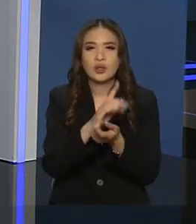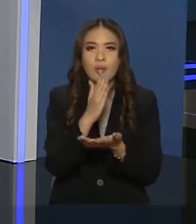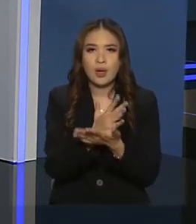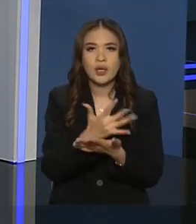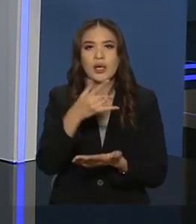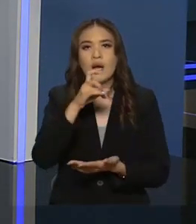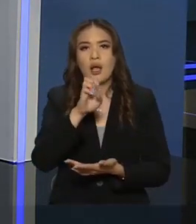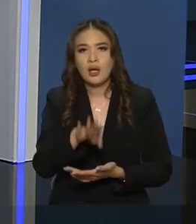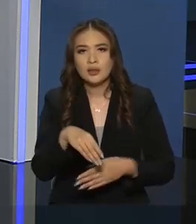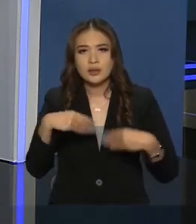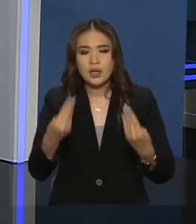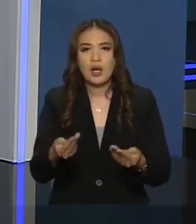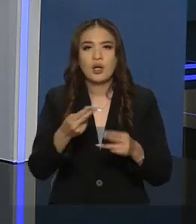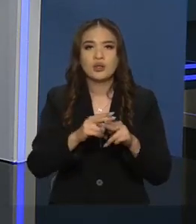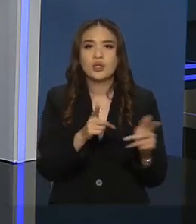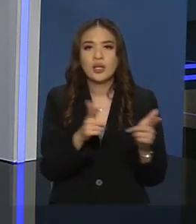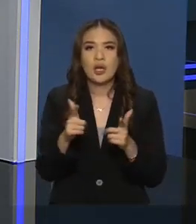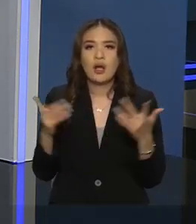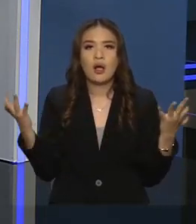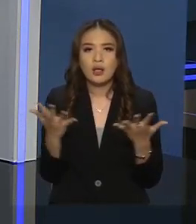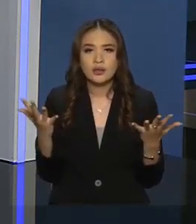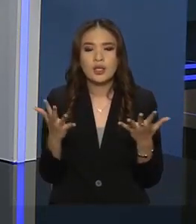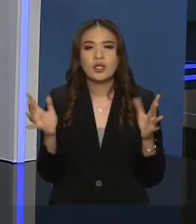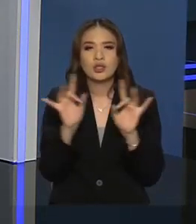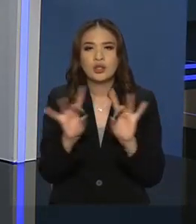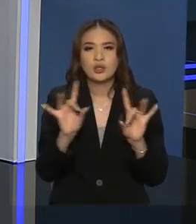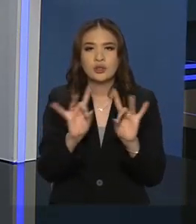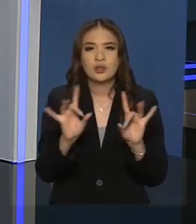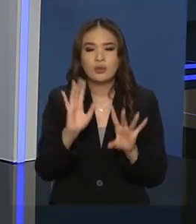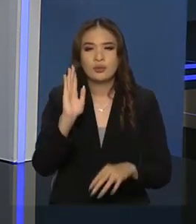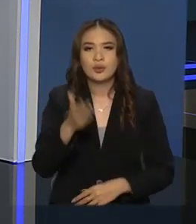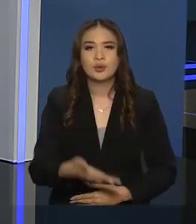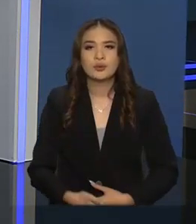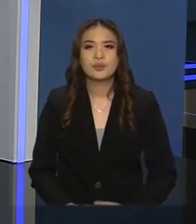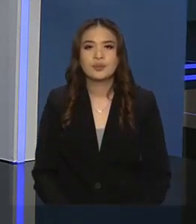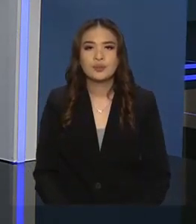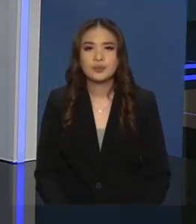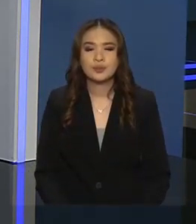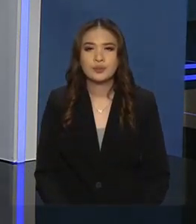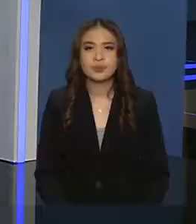грант бөлінді, түлектердің дайындығы жалпы қандай. Әріптесі Маружан Серік тақырыпқа үңілді.